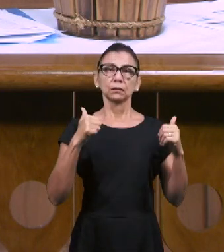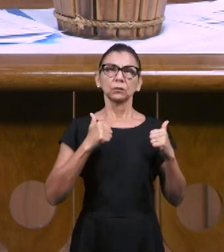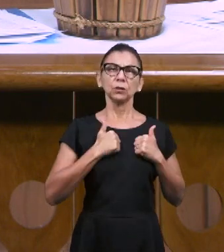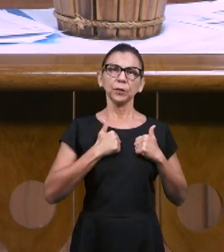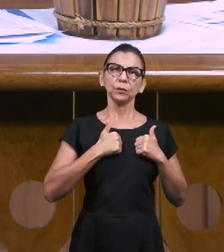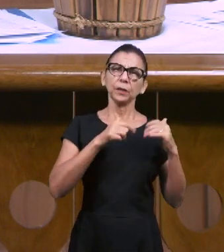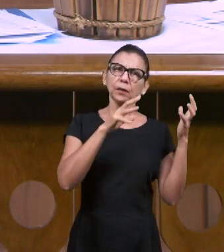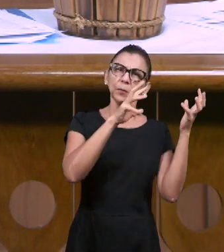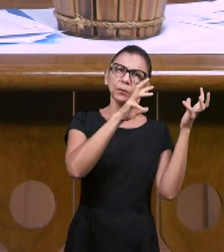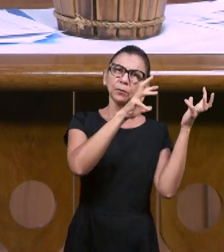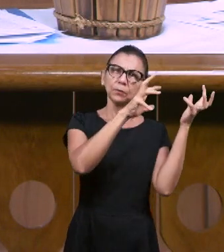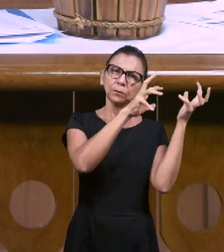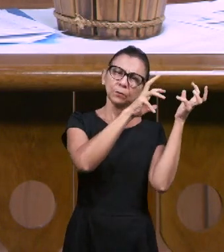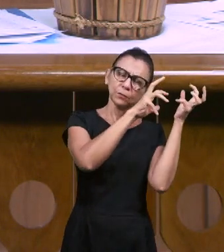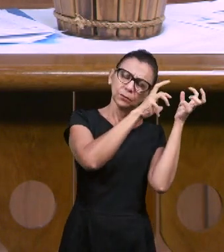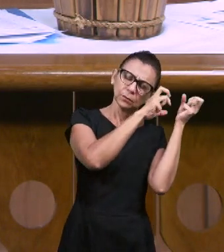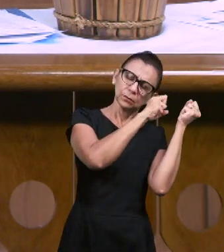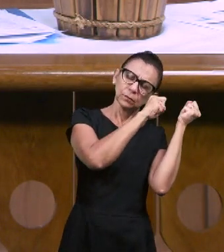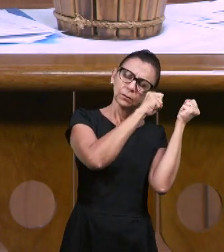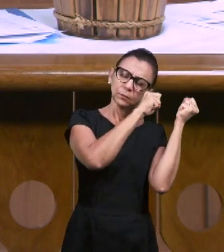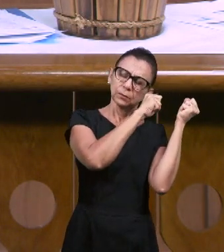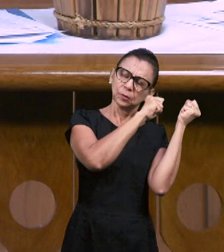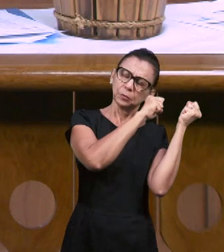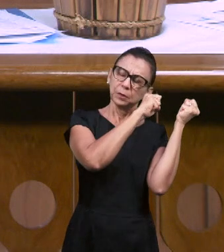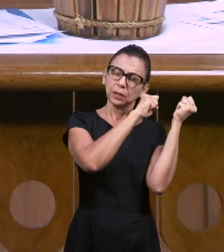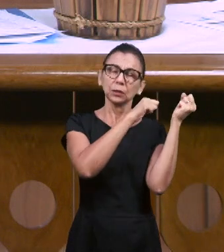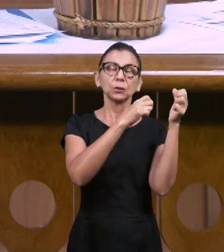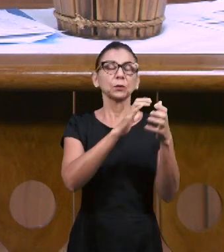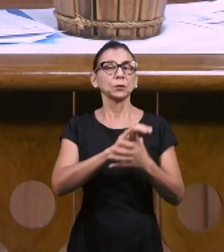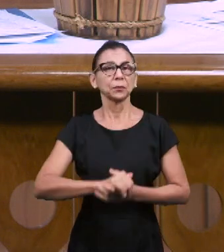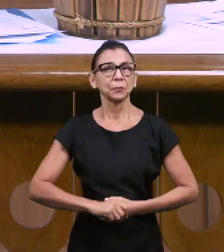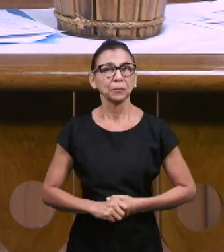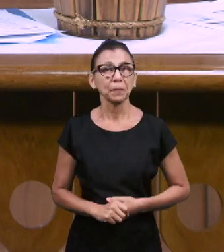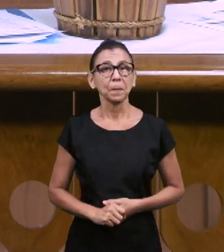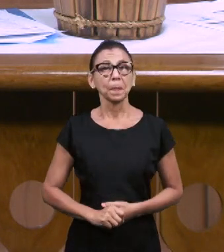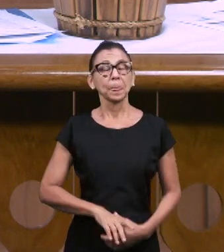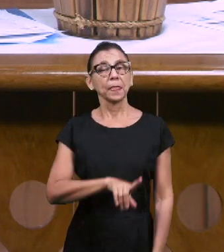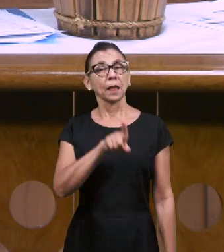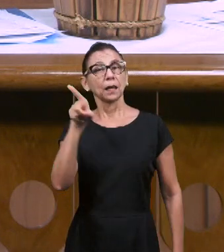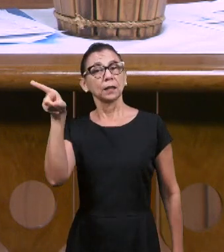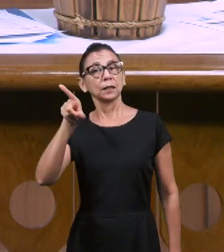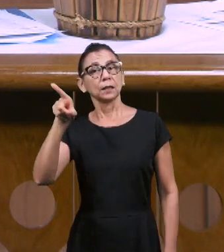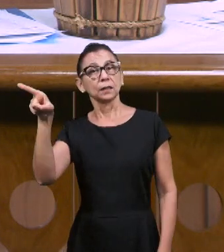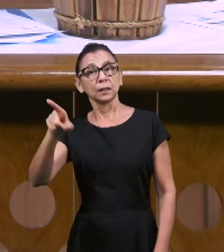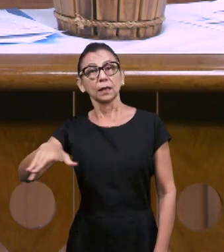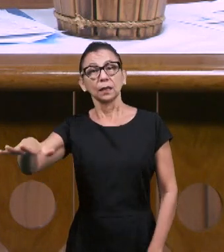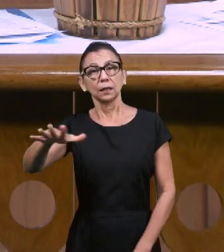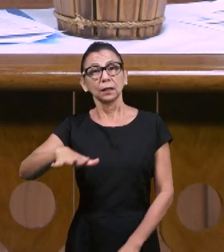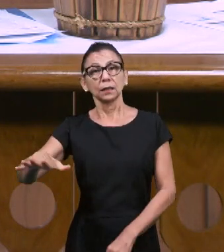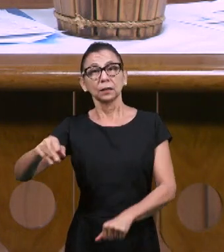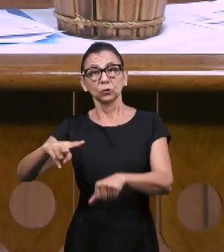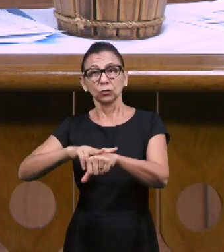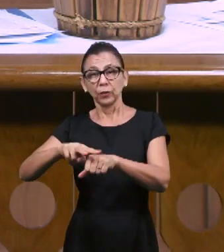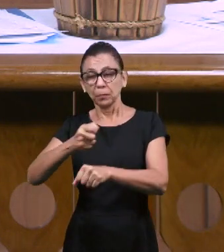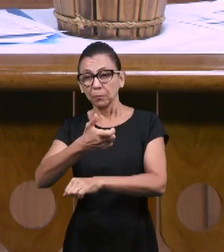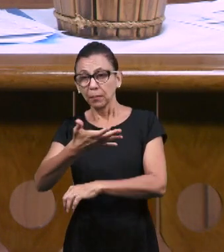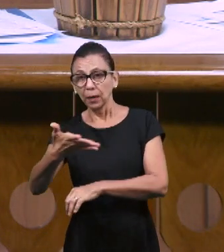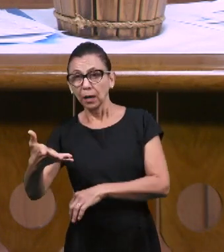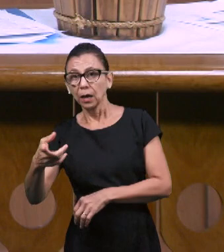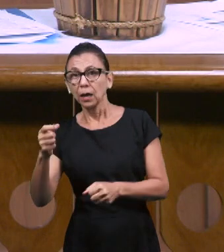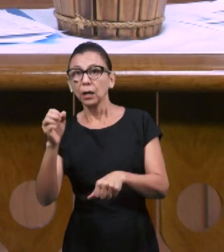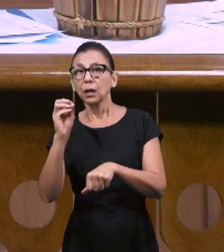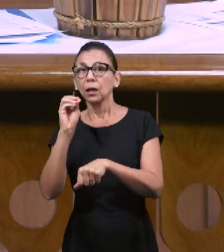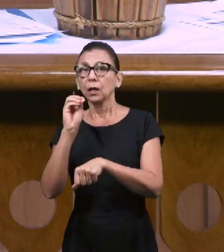manière qu'aujourd'hui, nous sommes en train de voir. Et qui était là dans les champs? Ils veillaient les